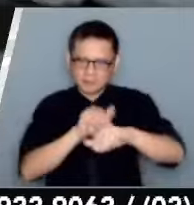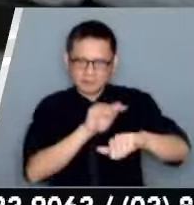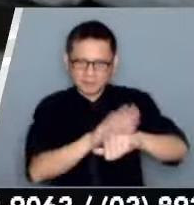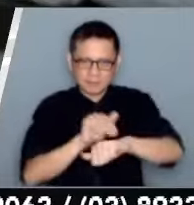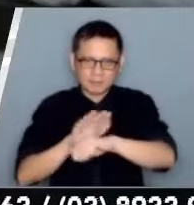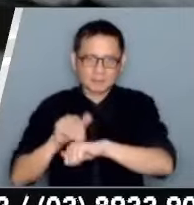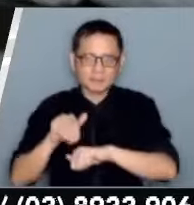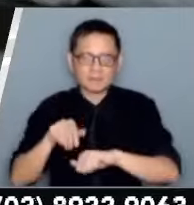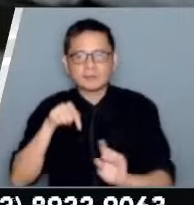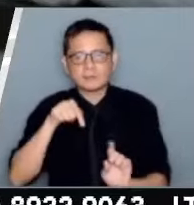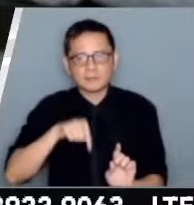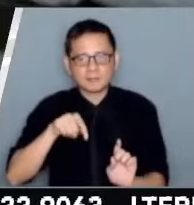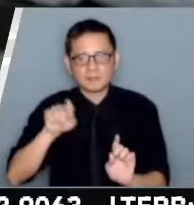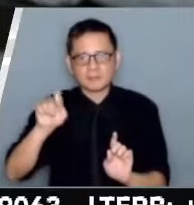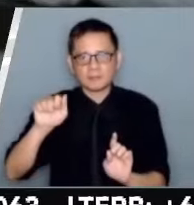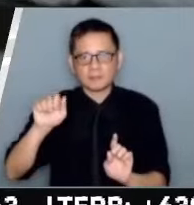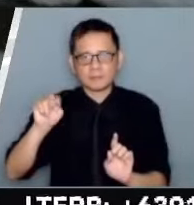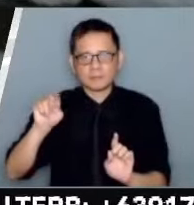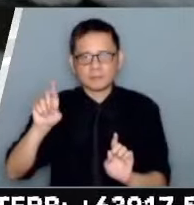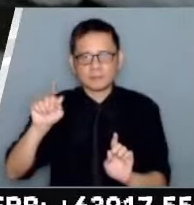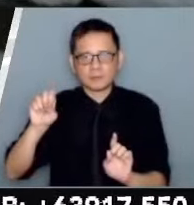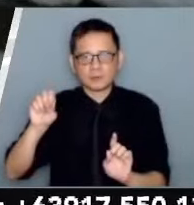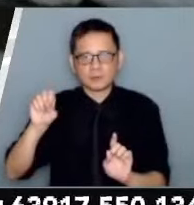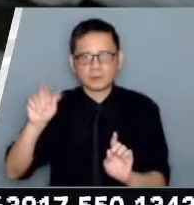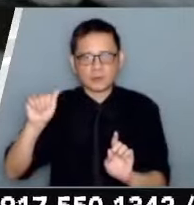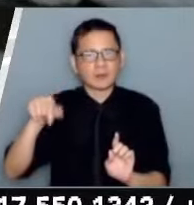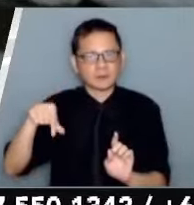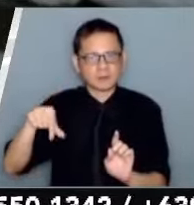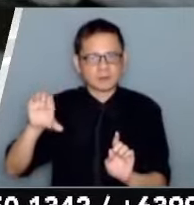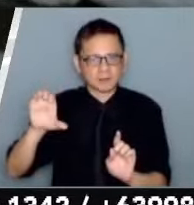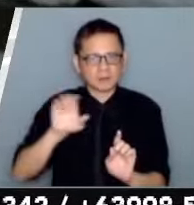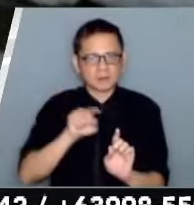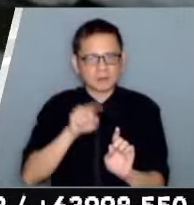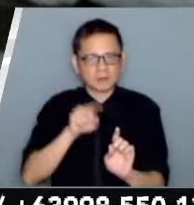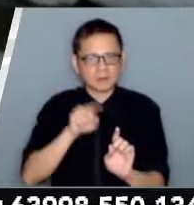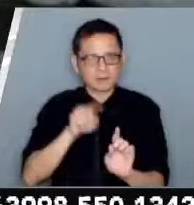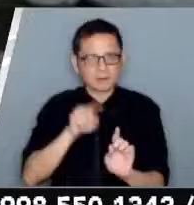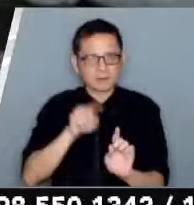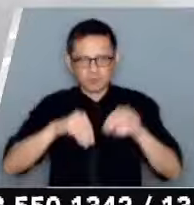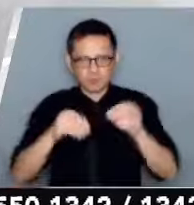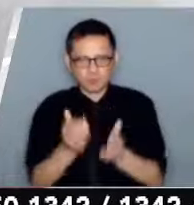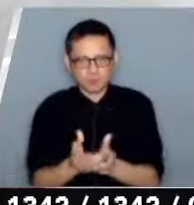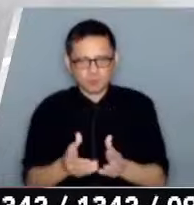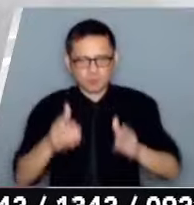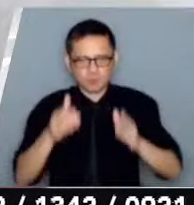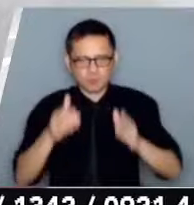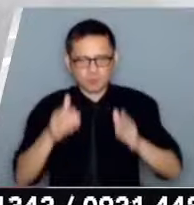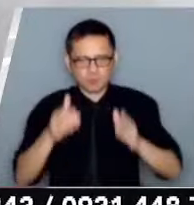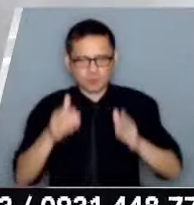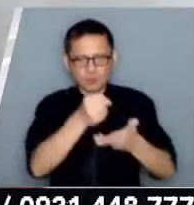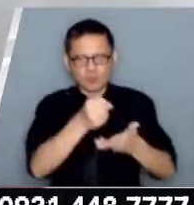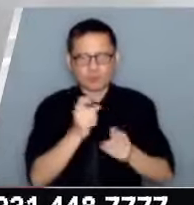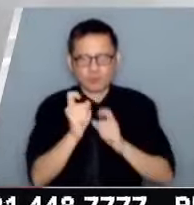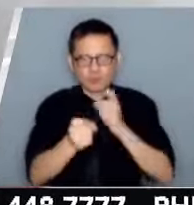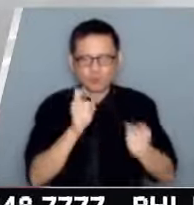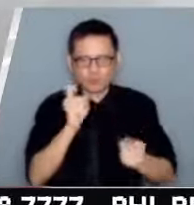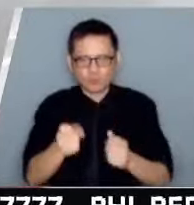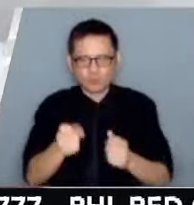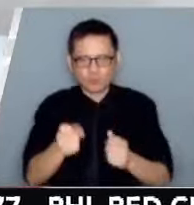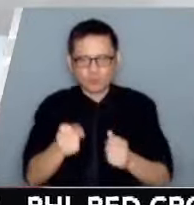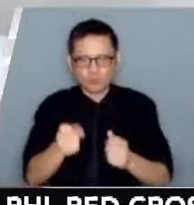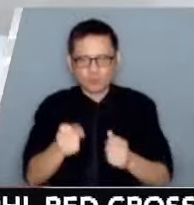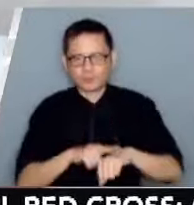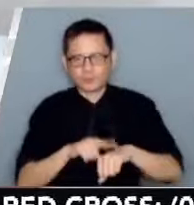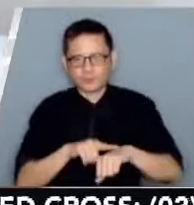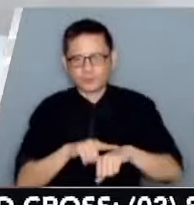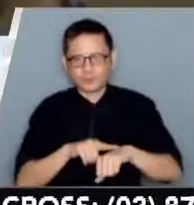City na mag-repack ng relief goods para sa mga nasalanta ng Bagyong Christine. Alas 4 pa lang ng madaling araw kanina ay nagsimula na